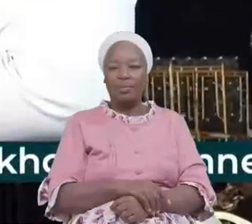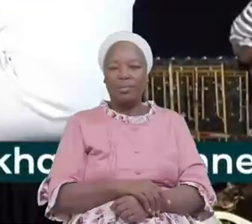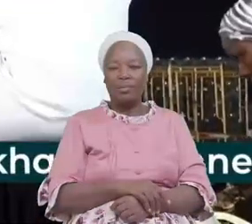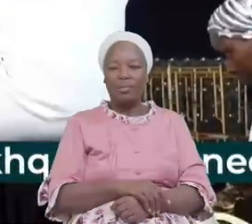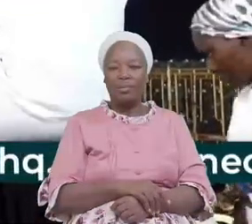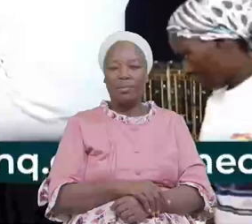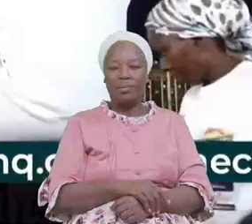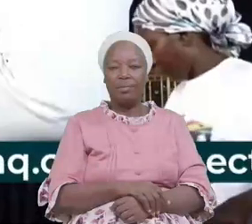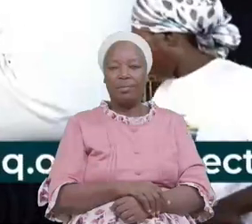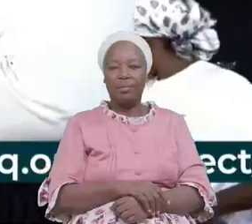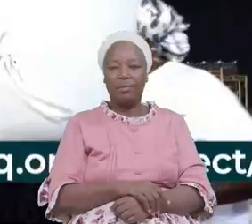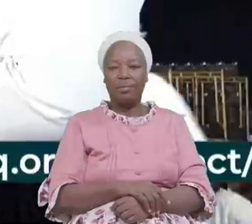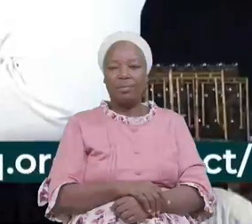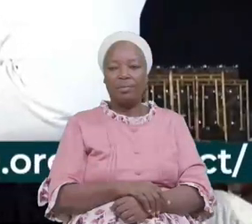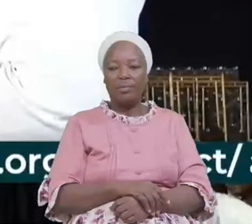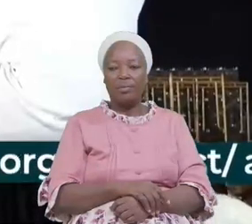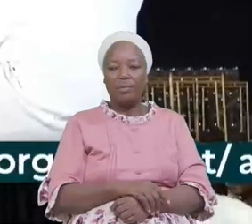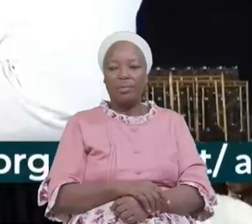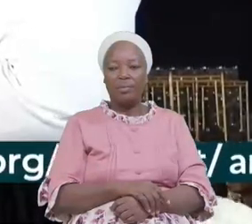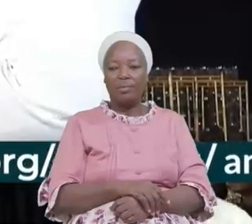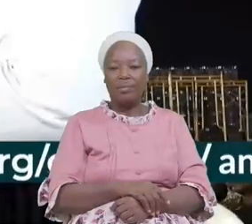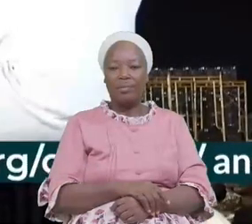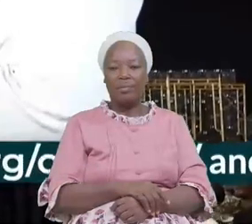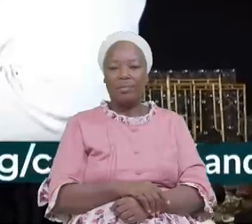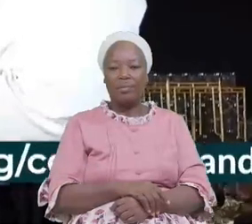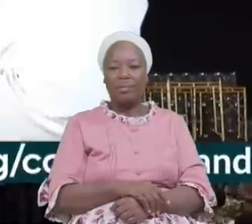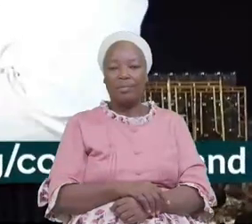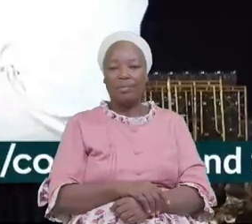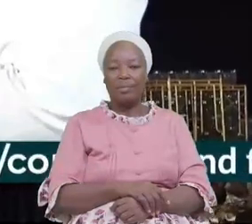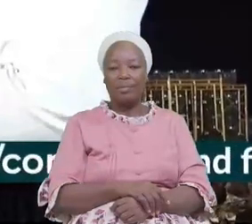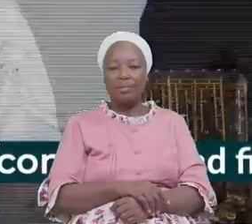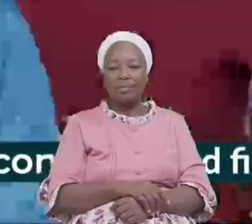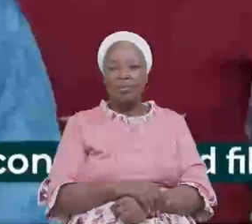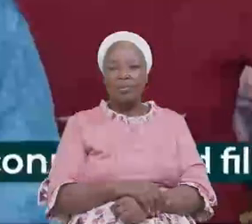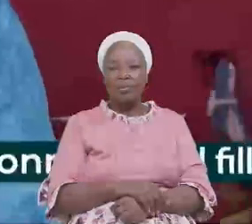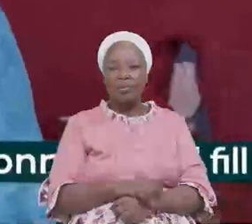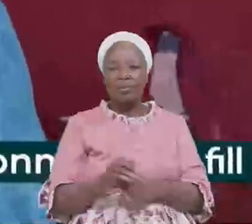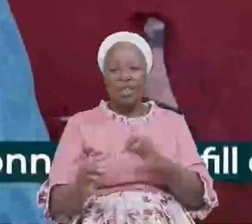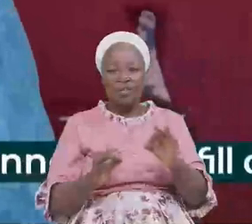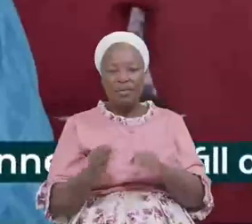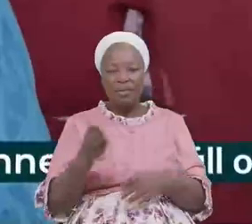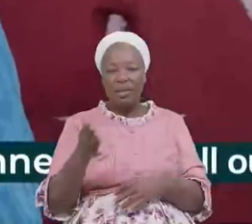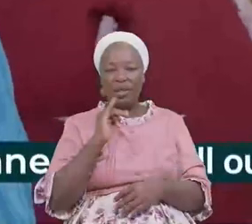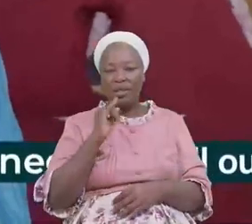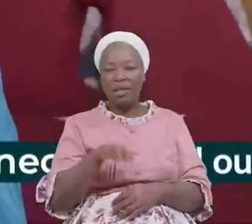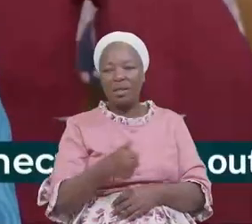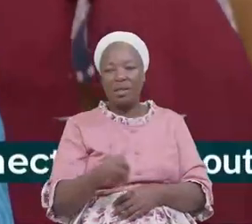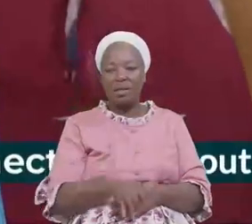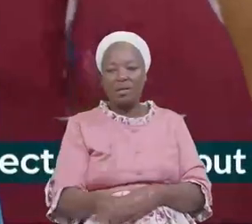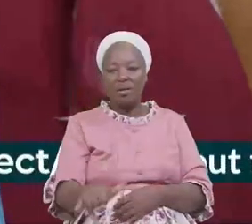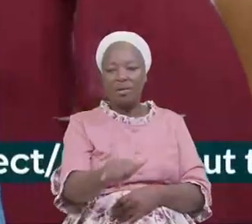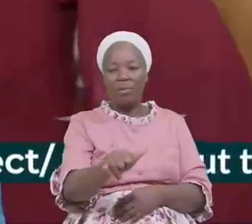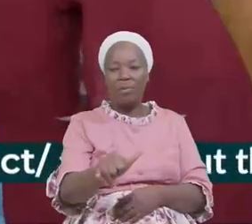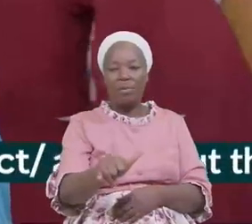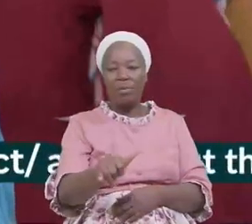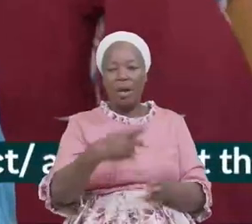pour que nous puissions vous aider après. Donc, occupons-nous rapidement de ceux qui ont donné